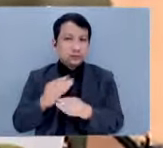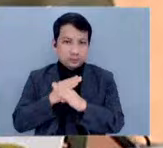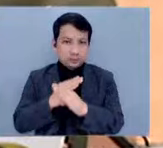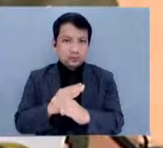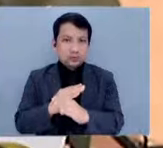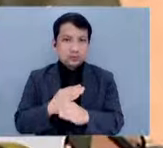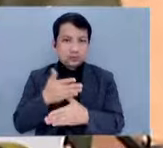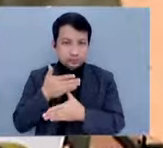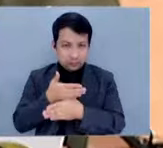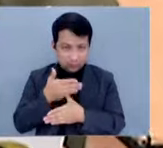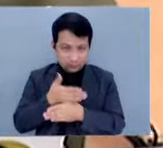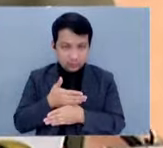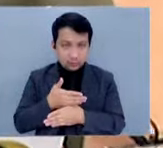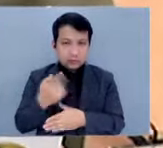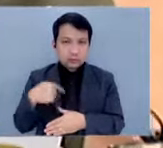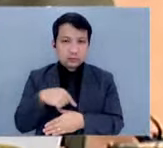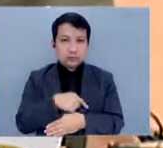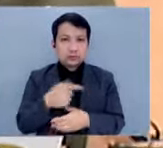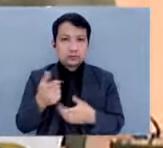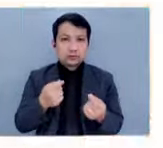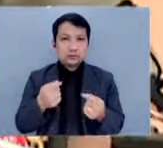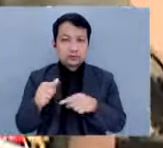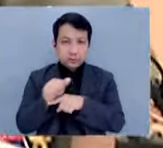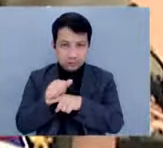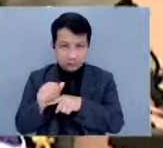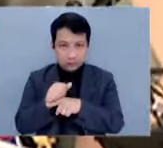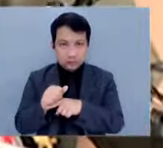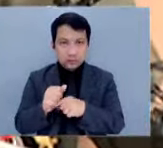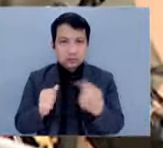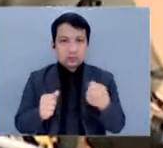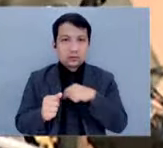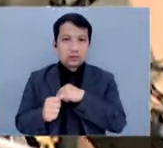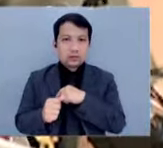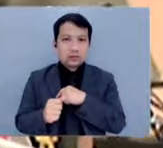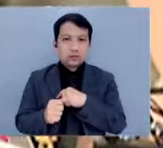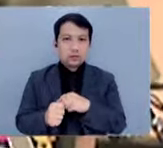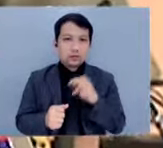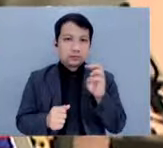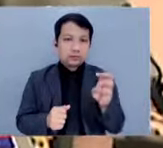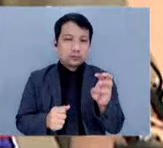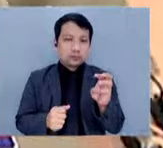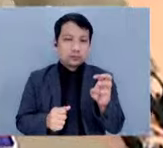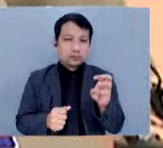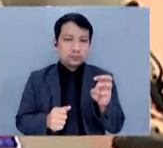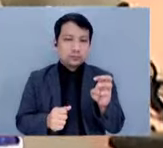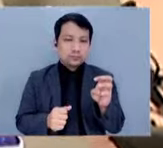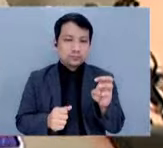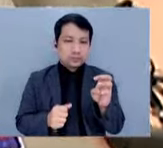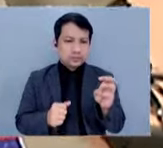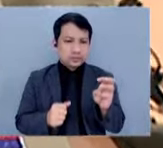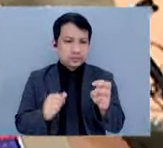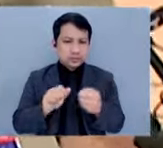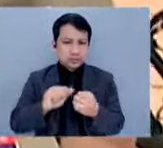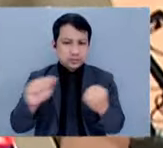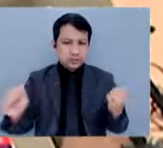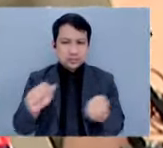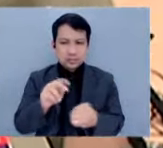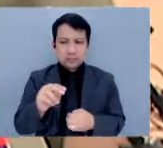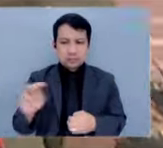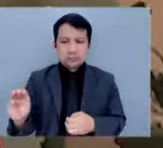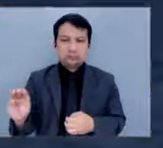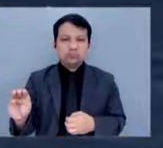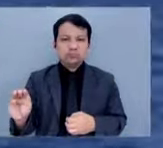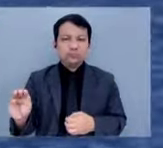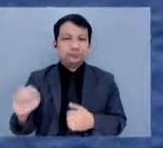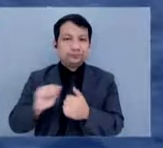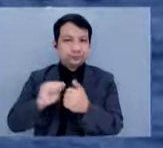hadlangan yung ginagawa nating mga exercises. Mga 6 nautical miles away. No? Medyo malayo rin yung distansya